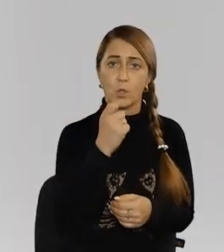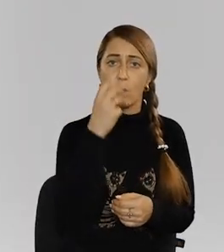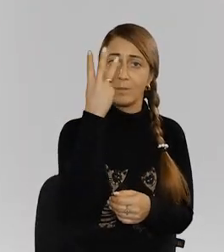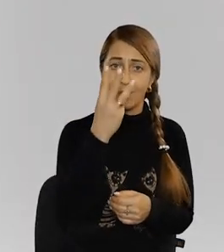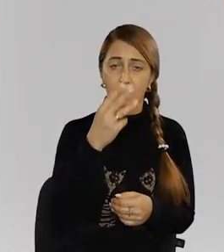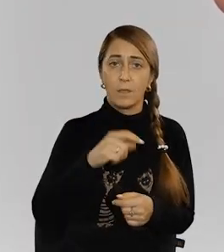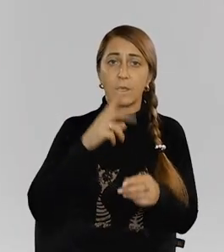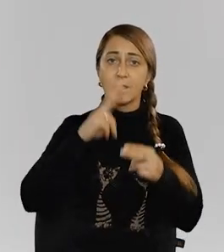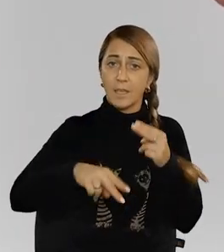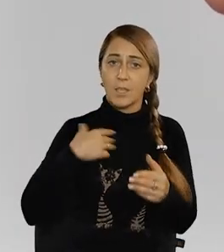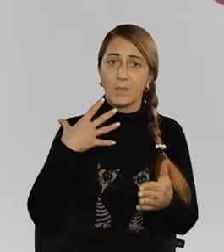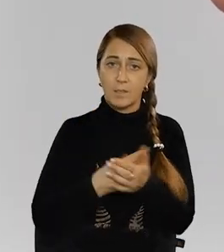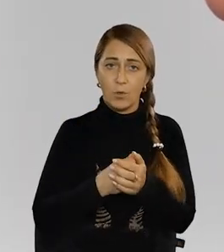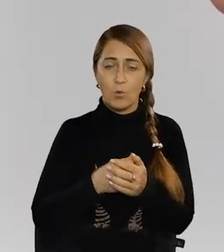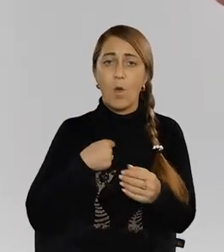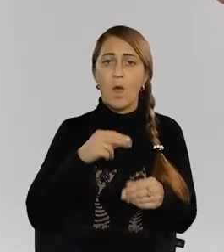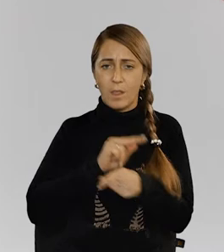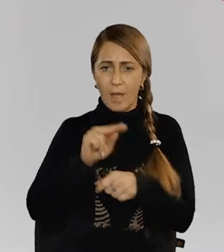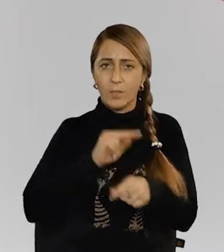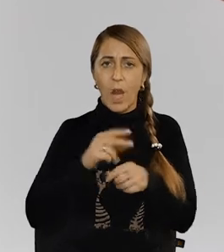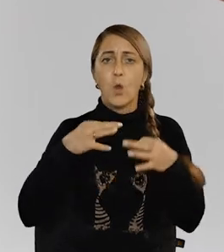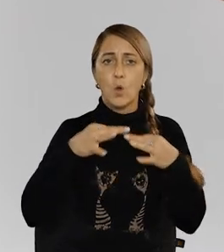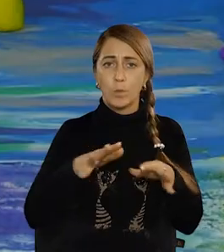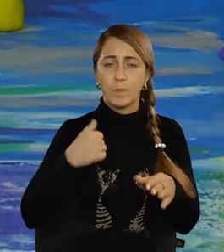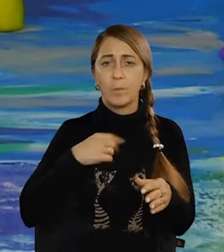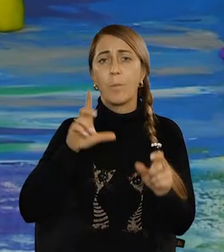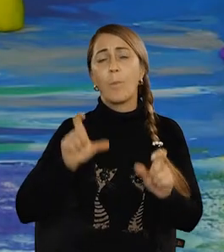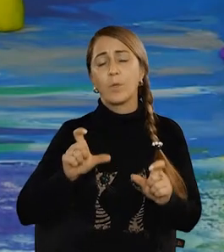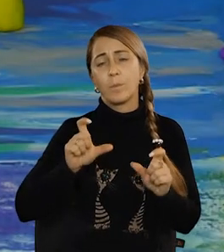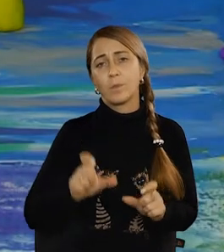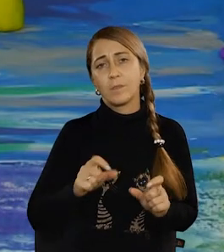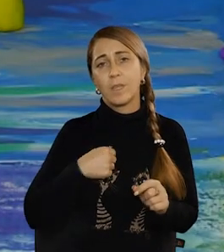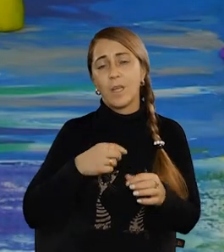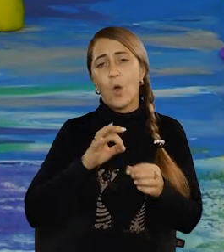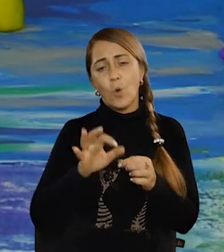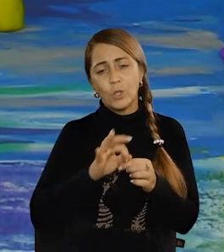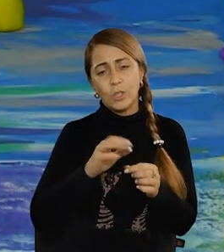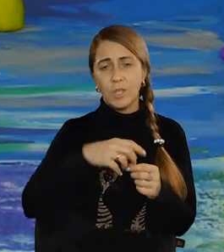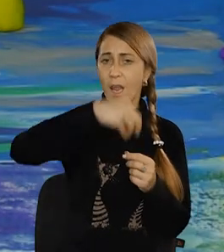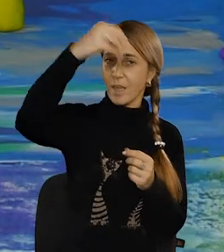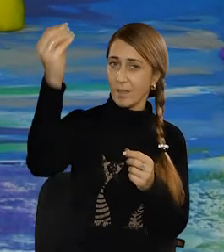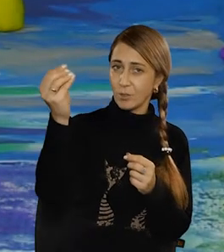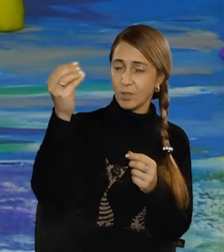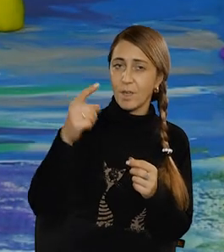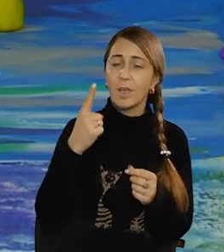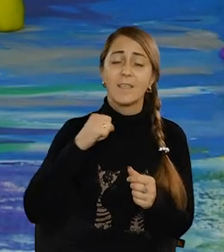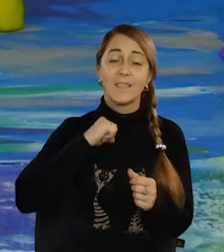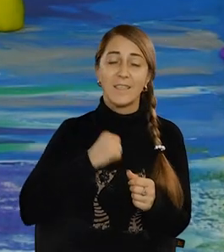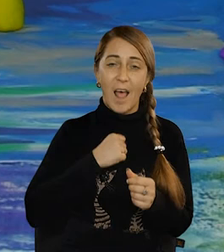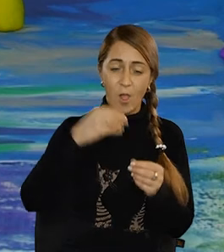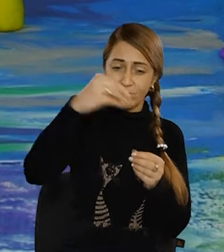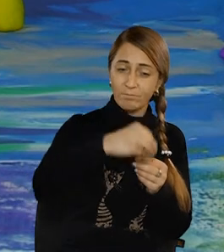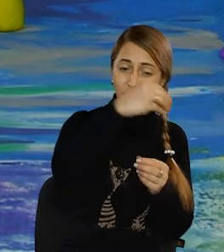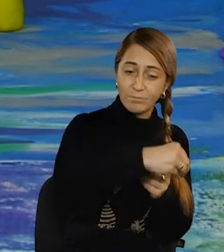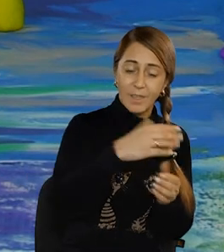103. Закінчив я свою повчальну розповідь. Потім насадив на попередньо очищені гілочки по шматочку сала та